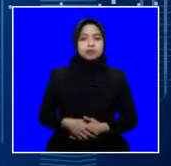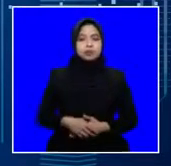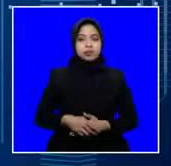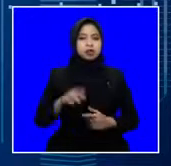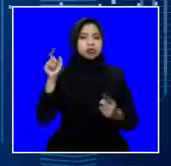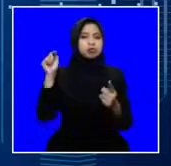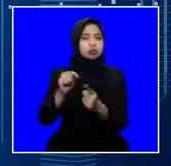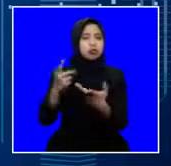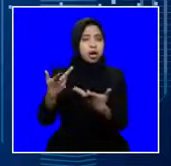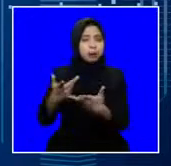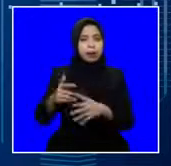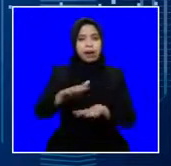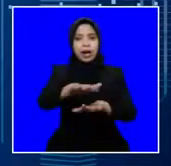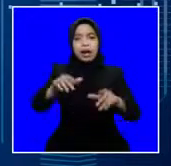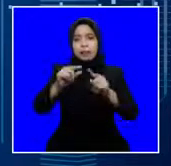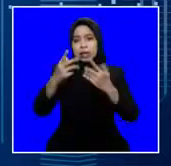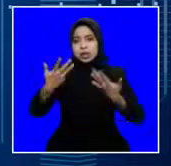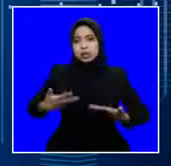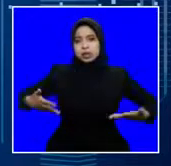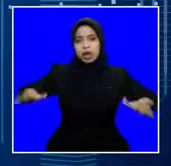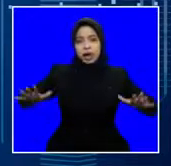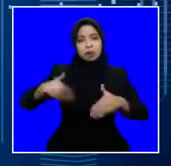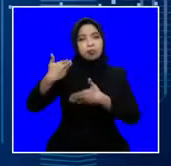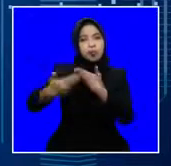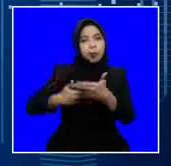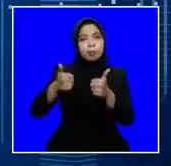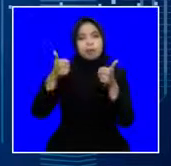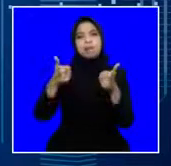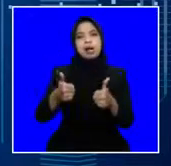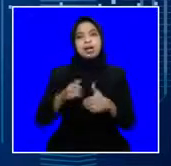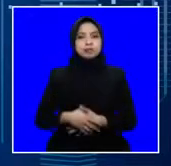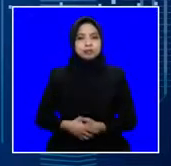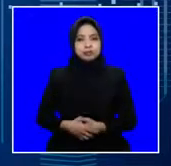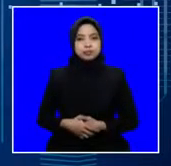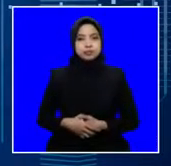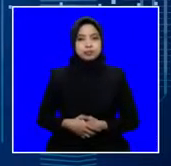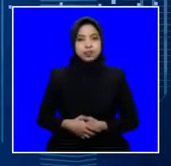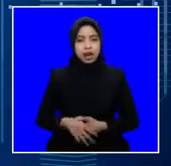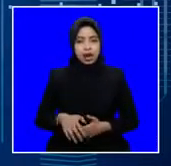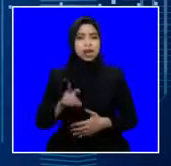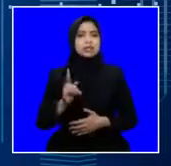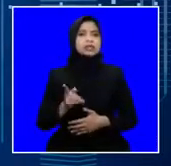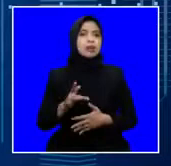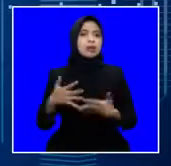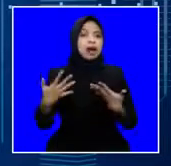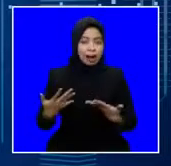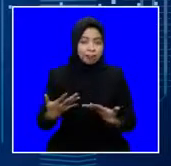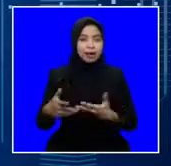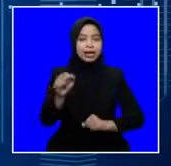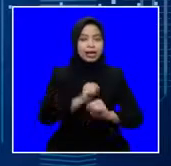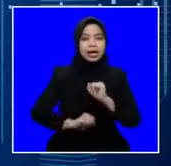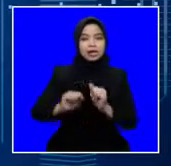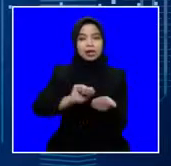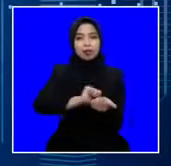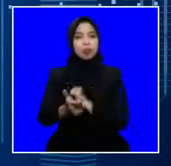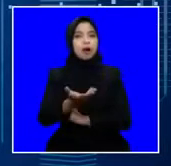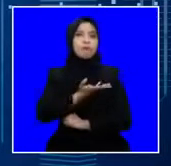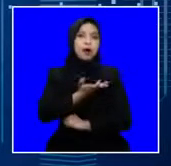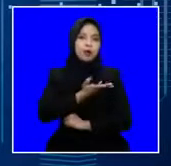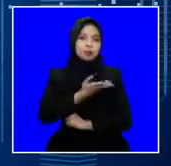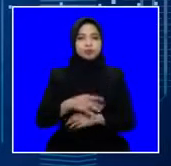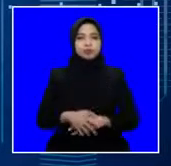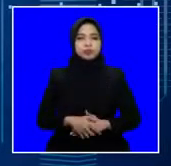mencapai profil pelajar Pancasila yang jauh lebih holistik. Jadi ini adalah esensi daripada kenapa kita mau melakukan perubahan ini.